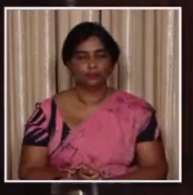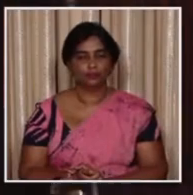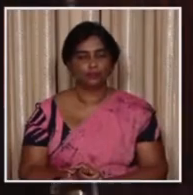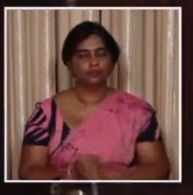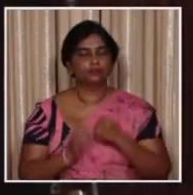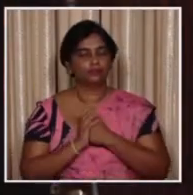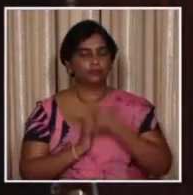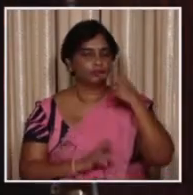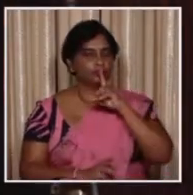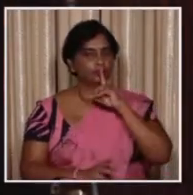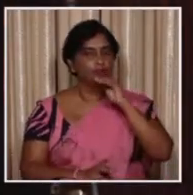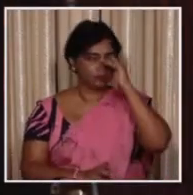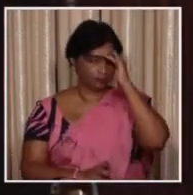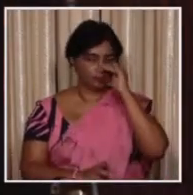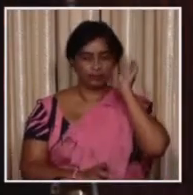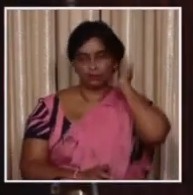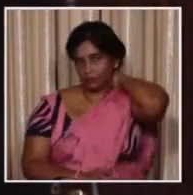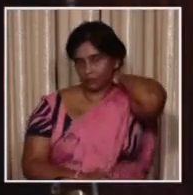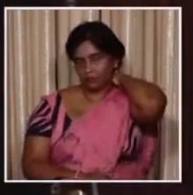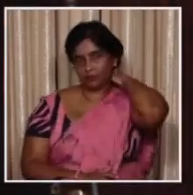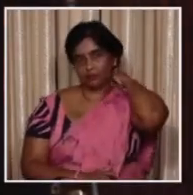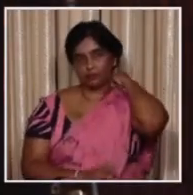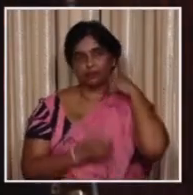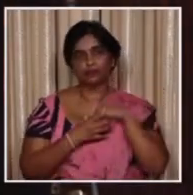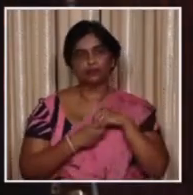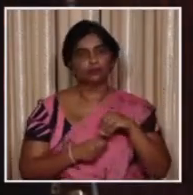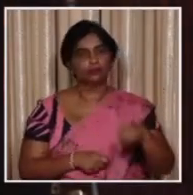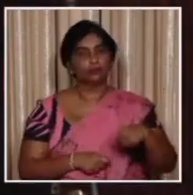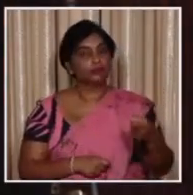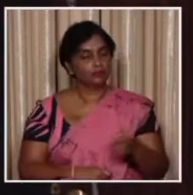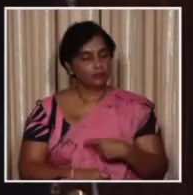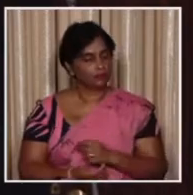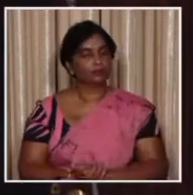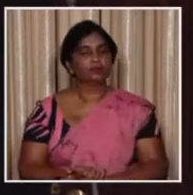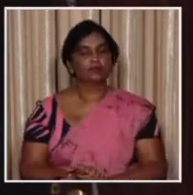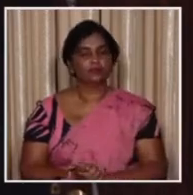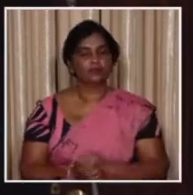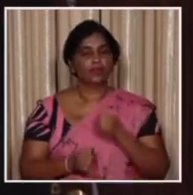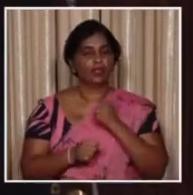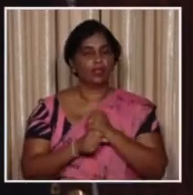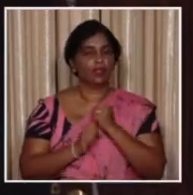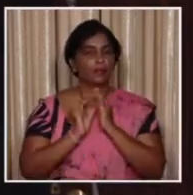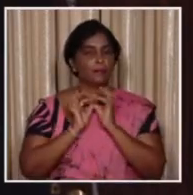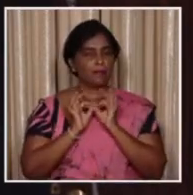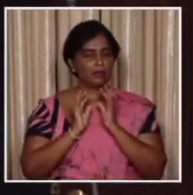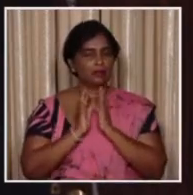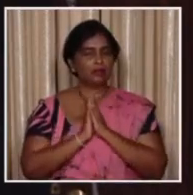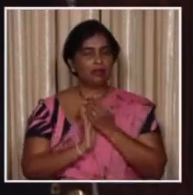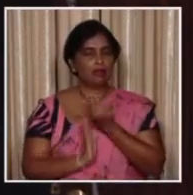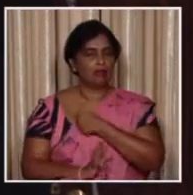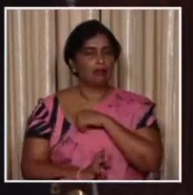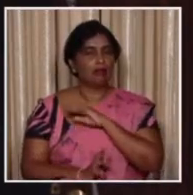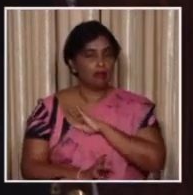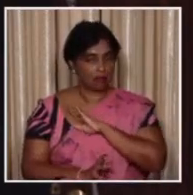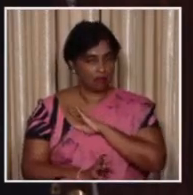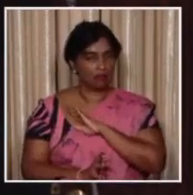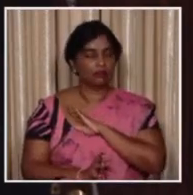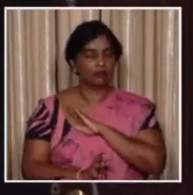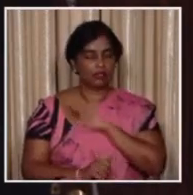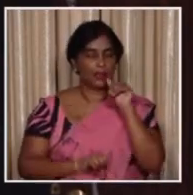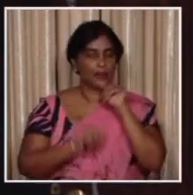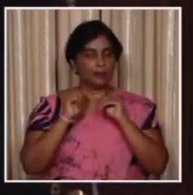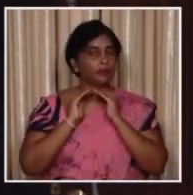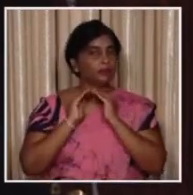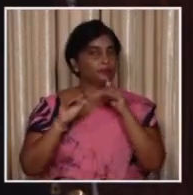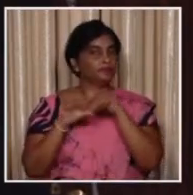ගරු නියෝජ්‍ය කතානායකතුමනි, අද දවසේ ගලහ භද්‍රාවතී ජාතික භික්ෂු